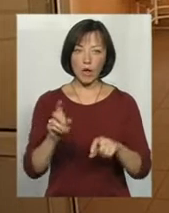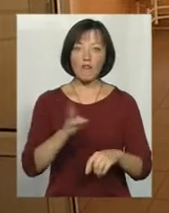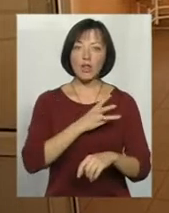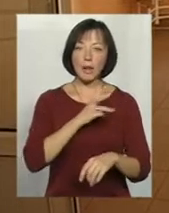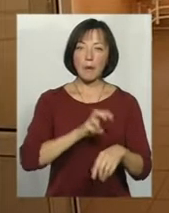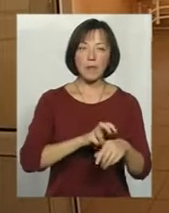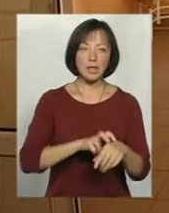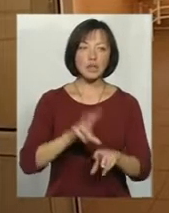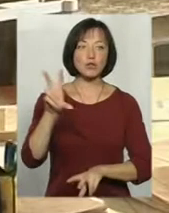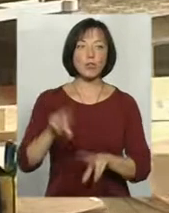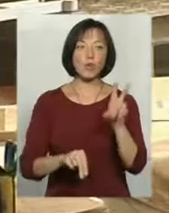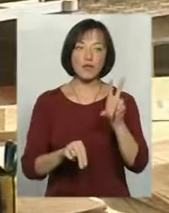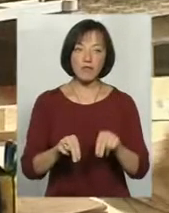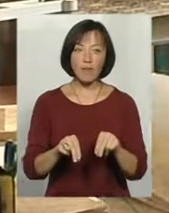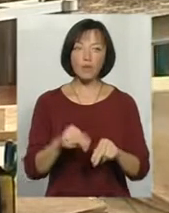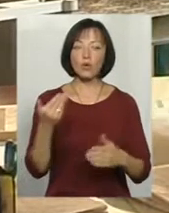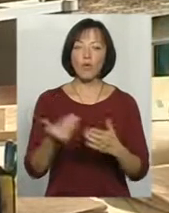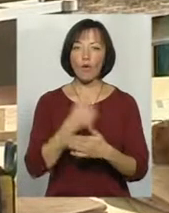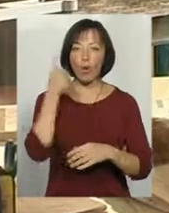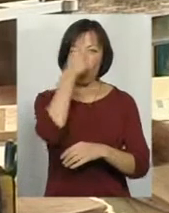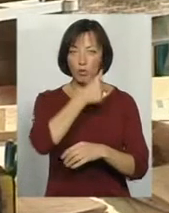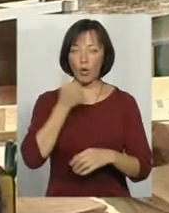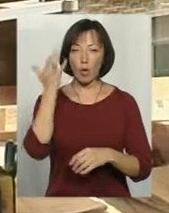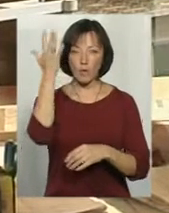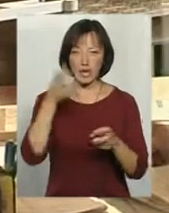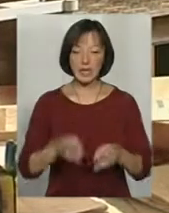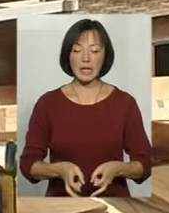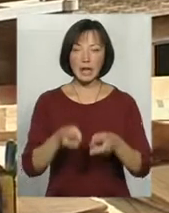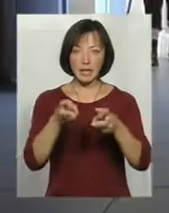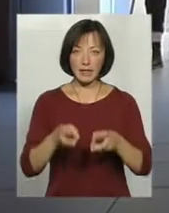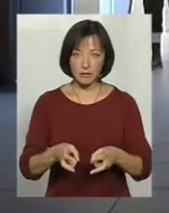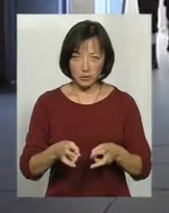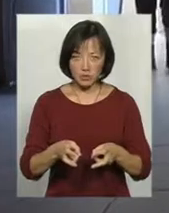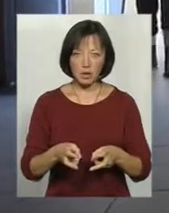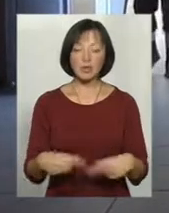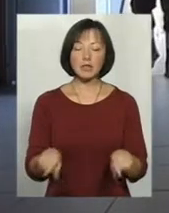та медики сподіваються, що до нового року омріяний ліфт у військовому